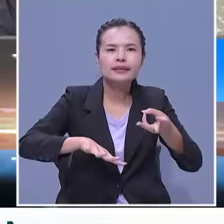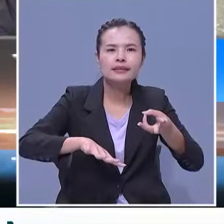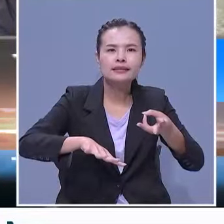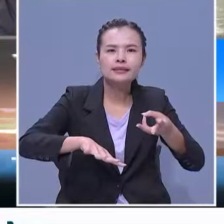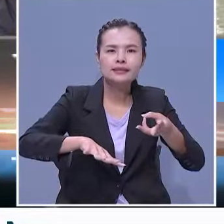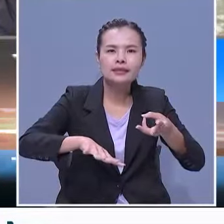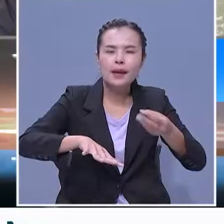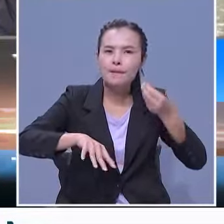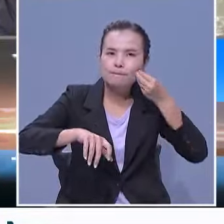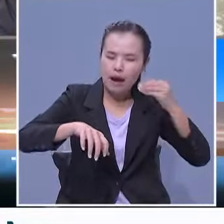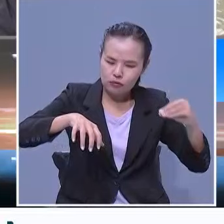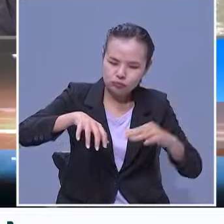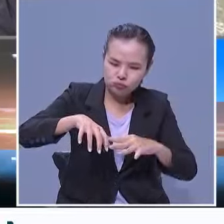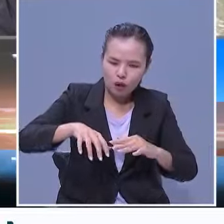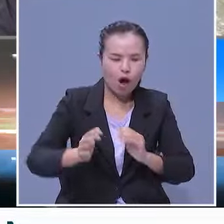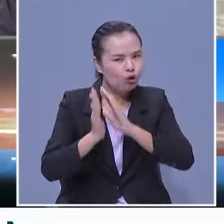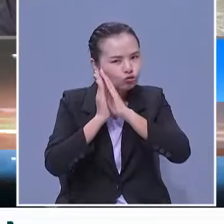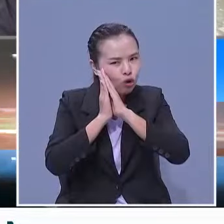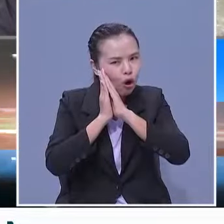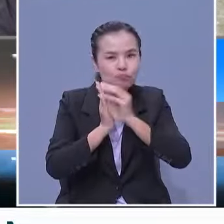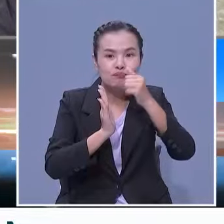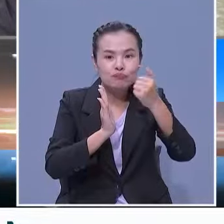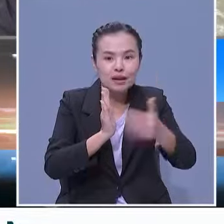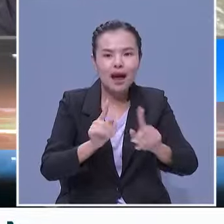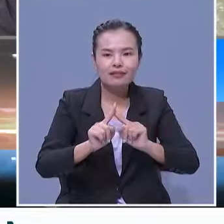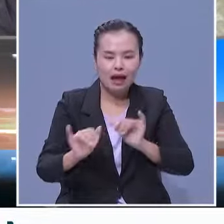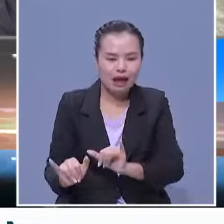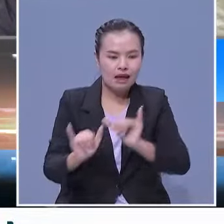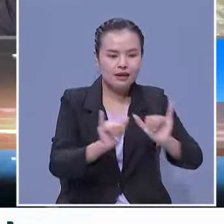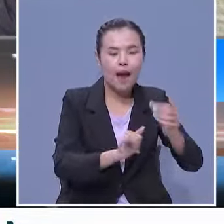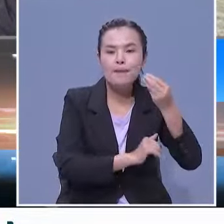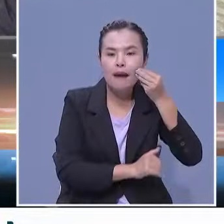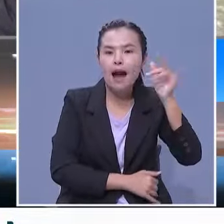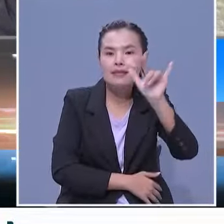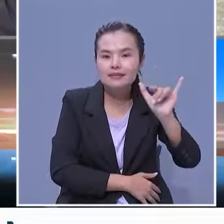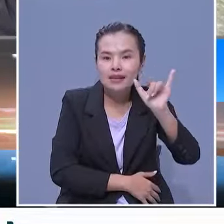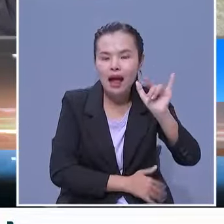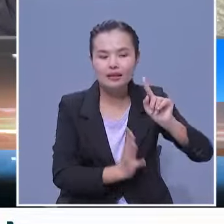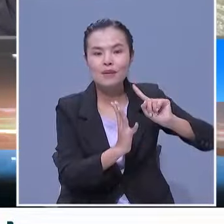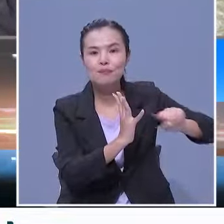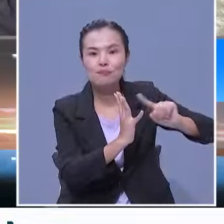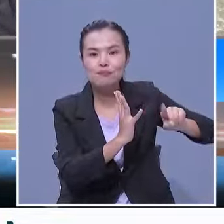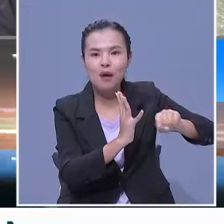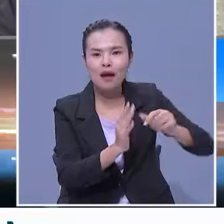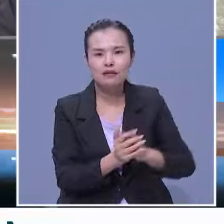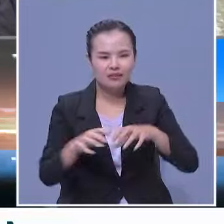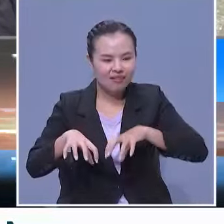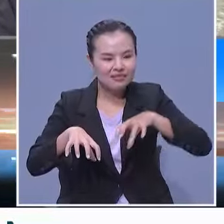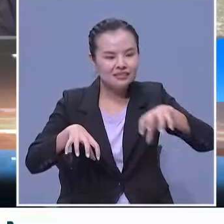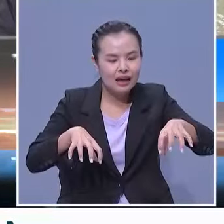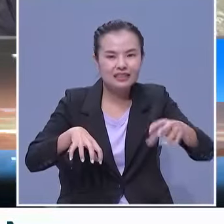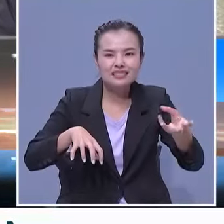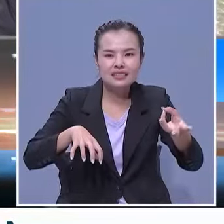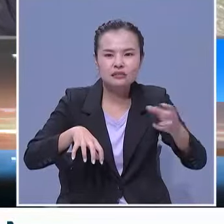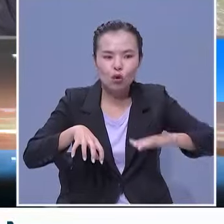ท่วมเข้าไปในบ้านเหมือนกันก็นอนไม่ได้เลยเหมือนกันแต่ส่วนใหญ่เนี่ยเขาจะย้ายไปนอนบ้านญาติที่อยู่ตรงปลายซอยที่ขยับออกไปนิดนึงซึ่งตรงนั้นเนี่ย